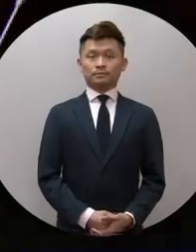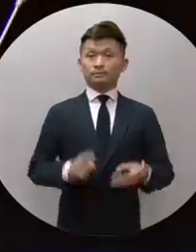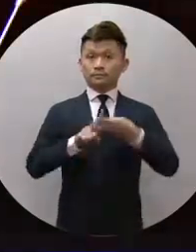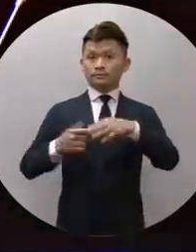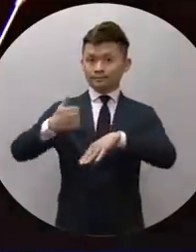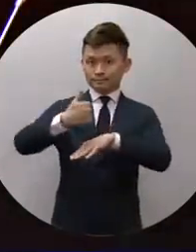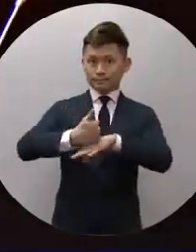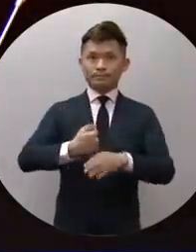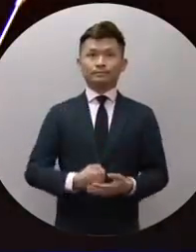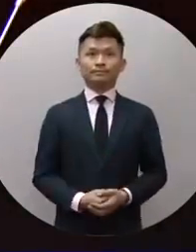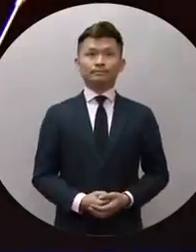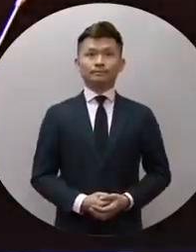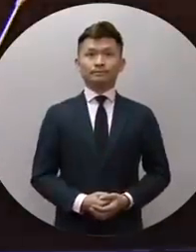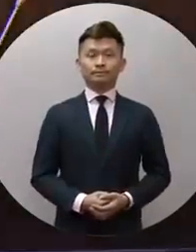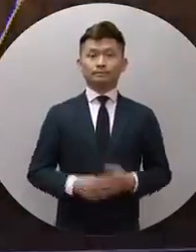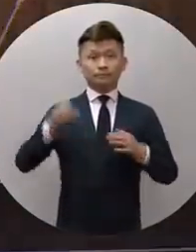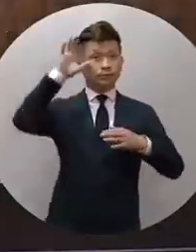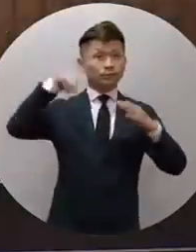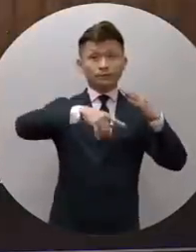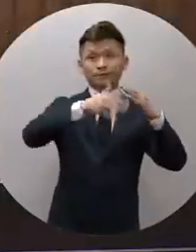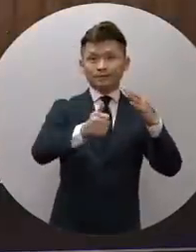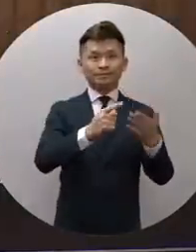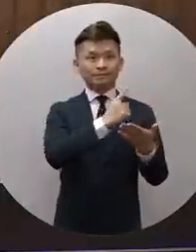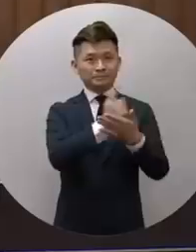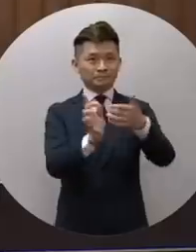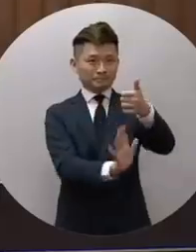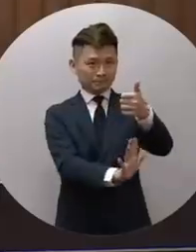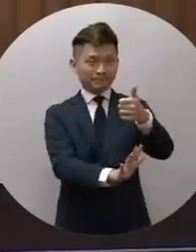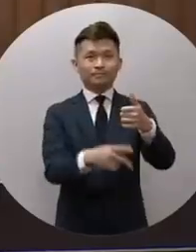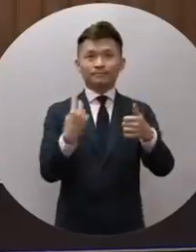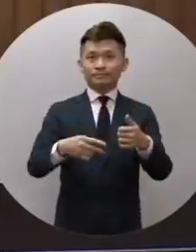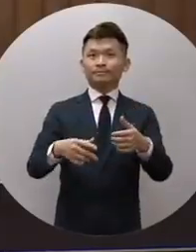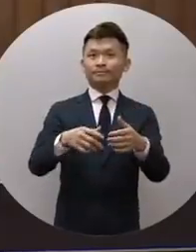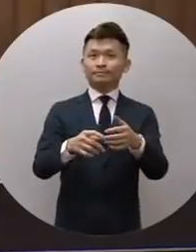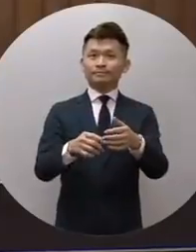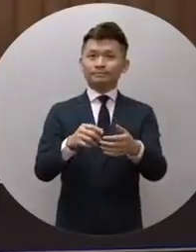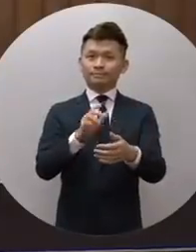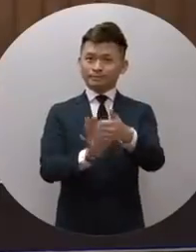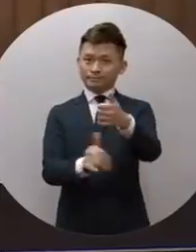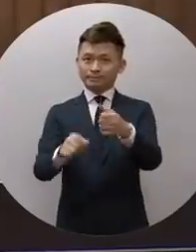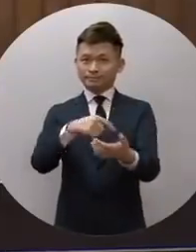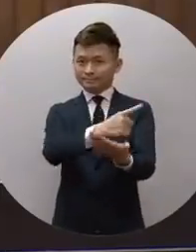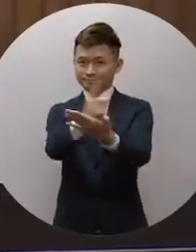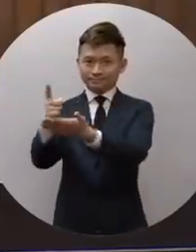主席、朱院长、各位阁员及本院的同仁，大家